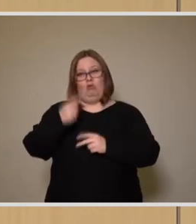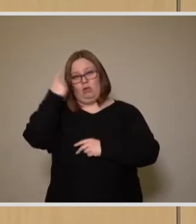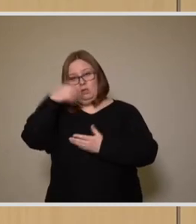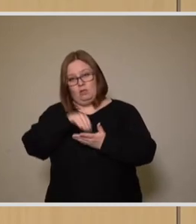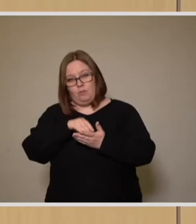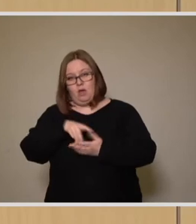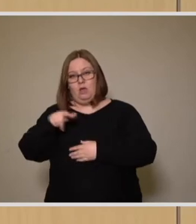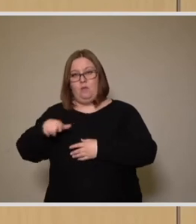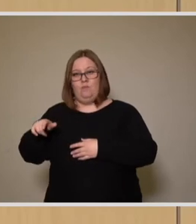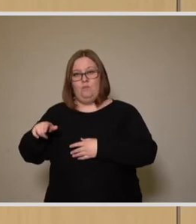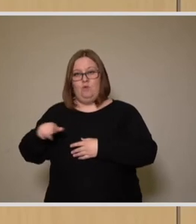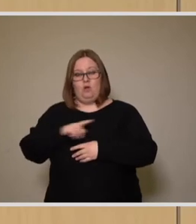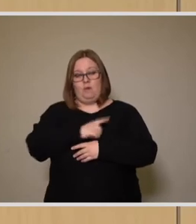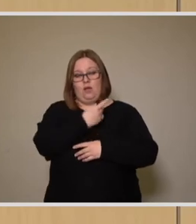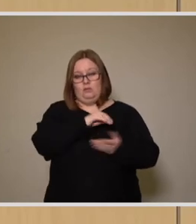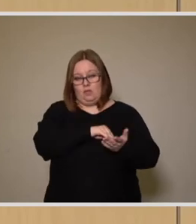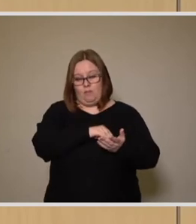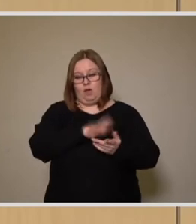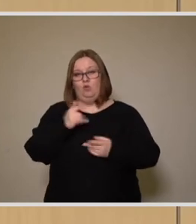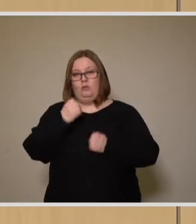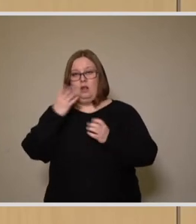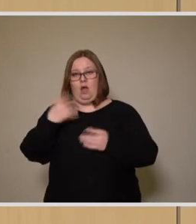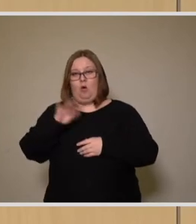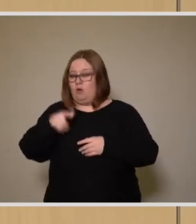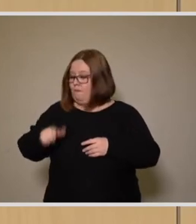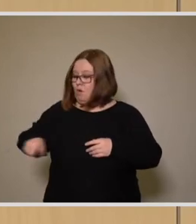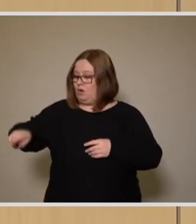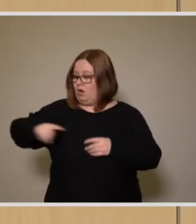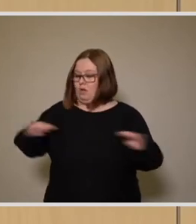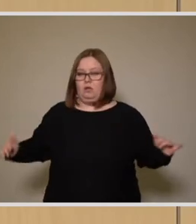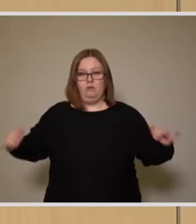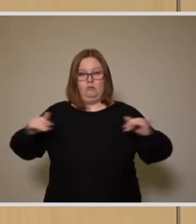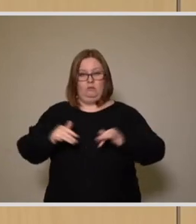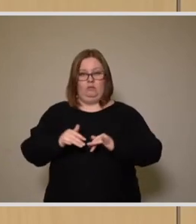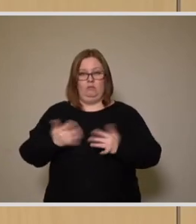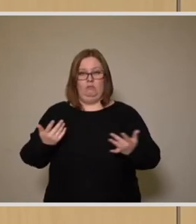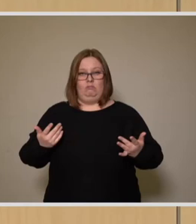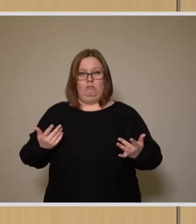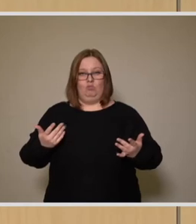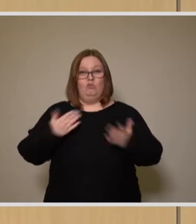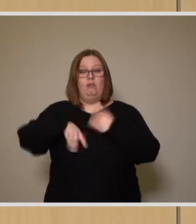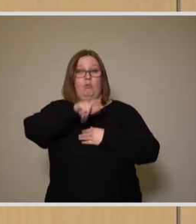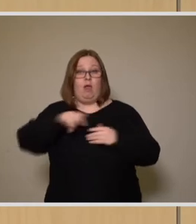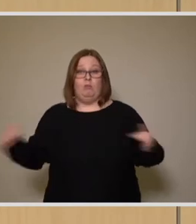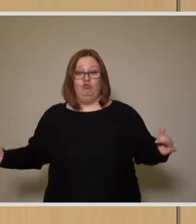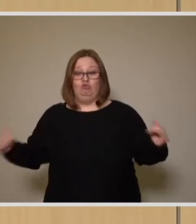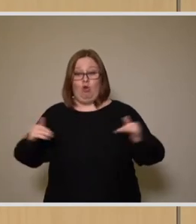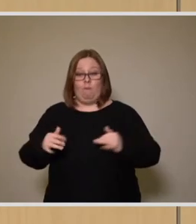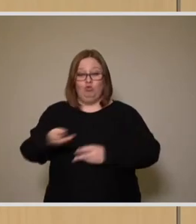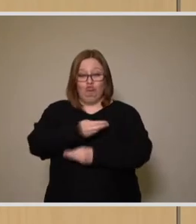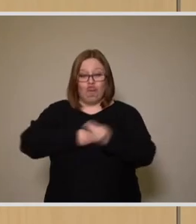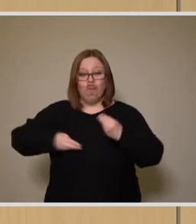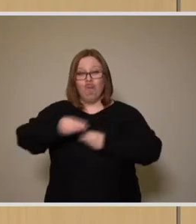werden Bürgermeister anwesend sein und es sind die Menschen, die kommen, anwesend. Und je mehr Menschen kommen und je mehr sie dann